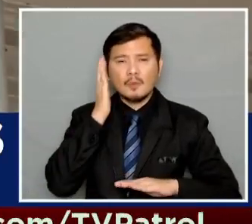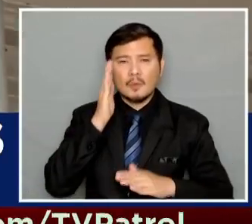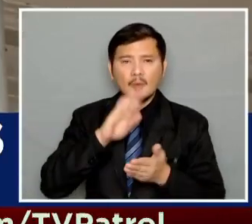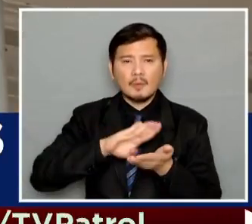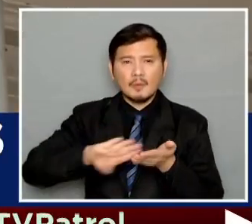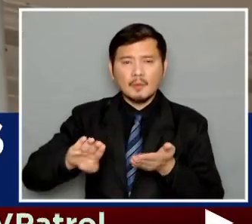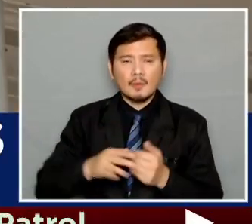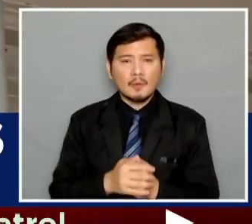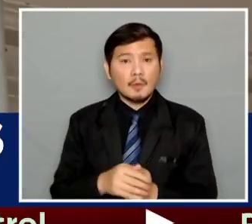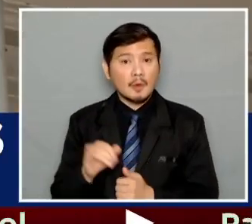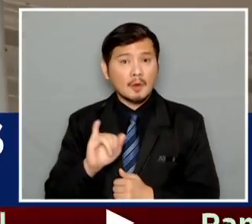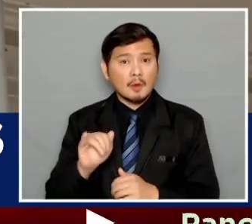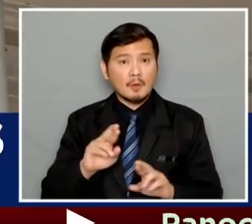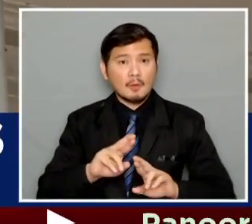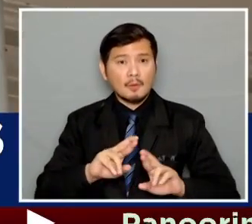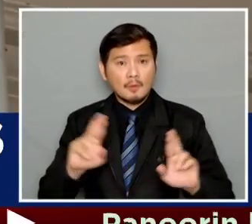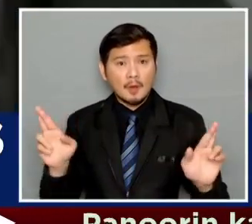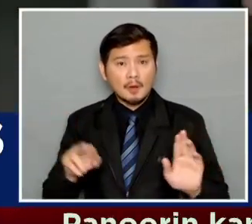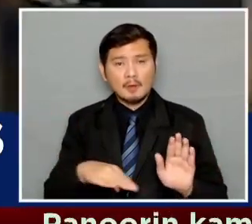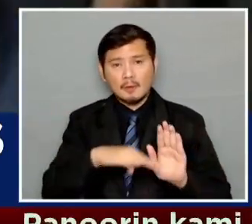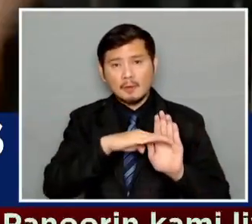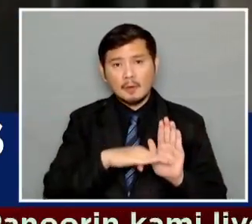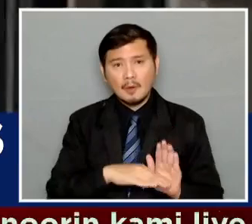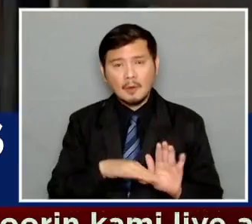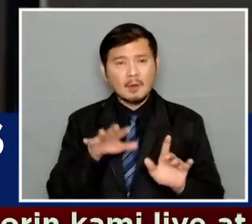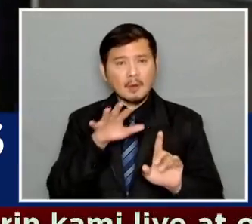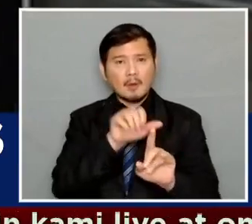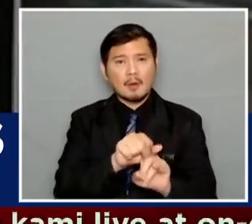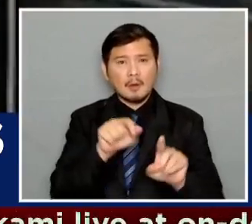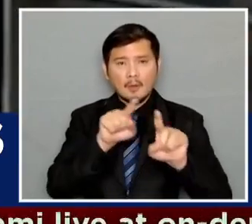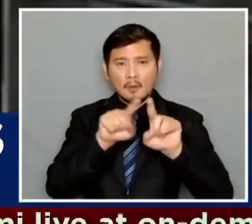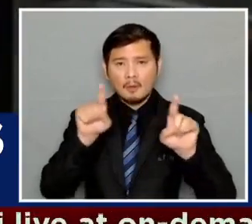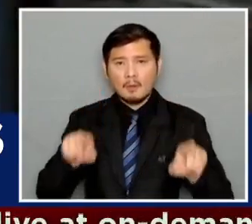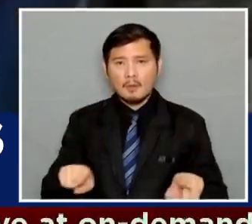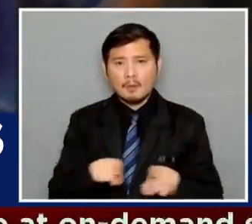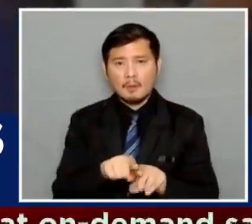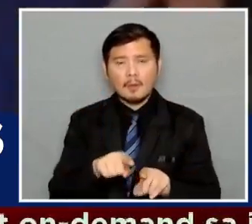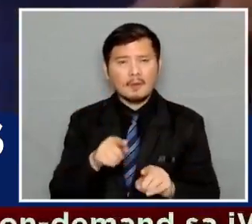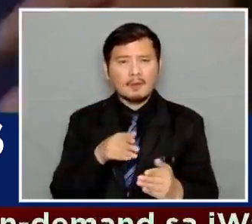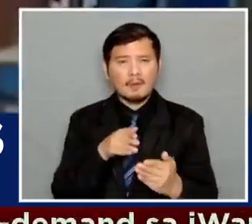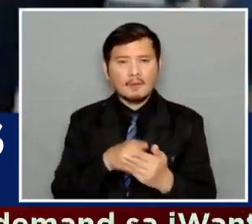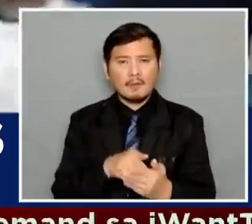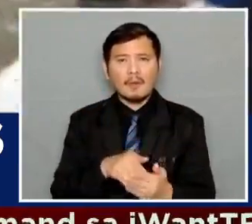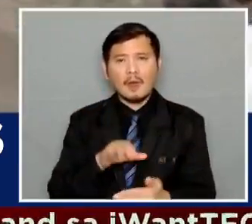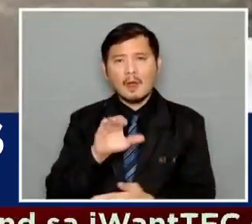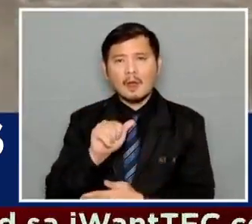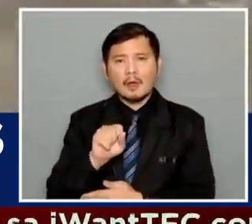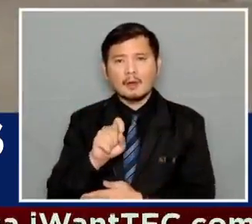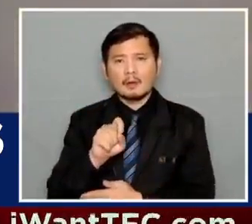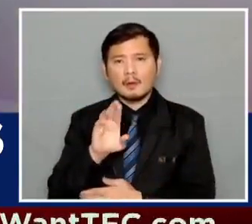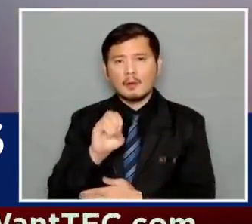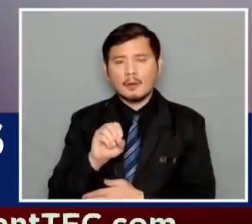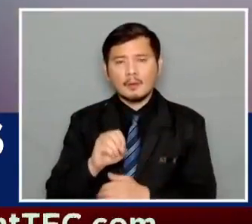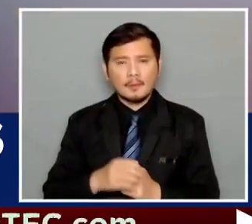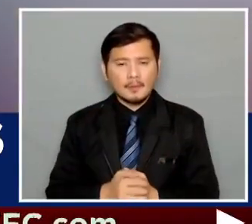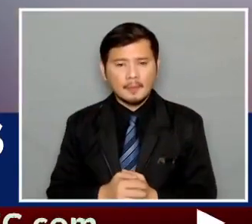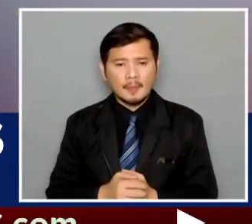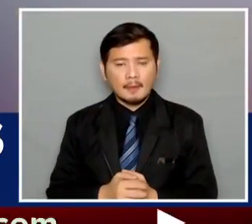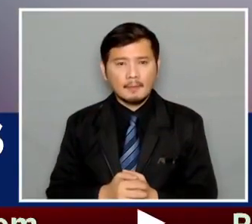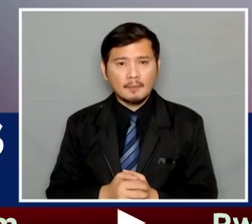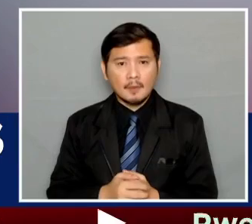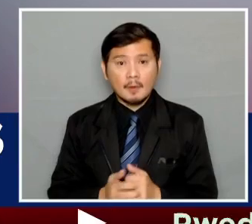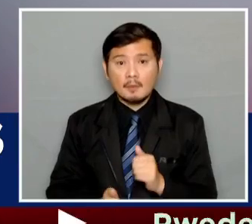rin umano itong maglabas ng arrest warrant laban kay Castro. Matatandaang ibinasura ng unang hukom ang mga kaso laban sa